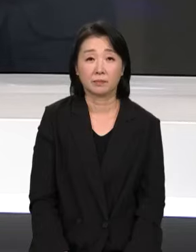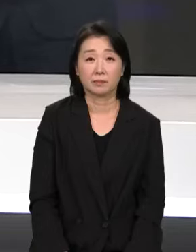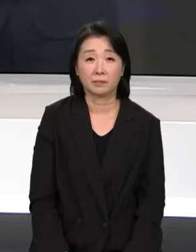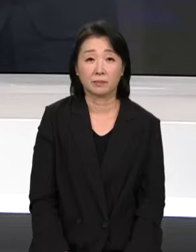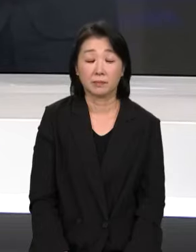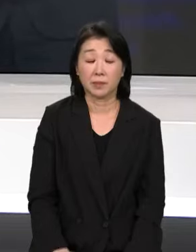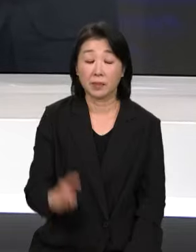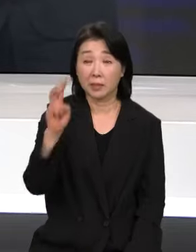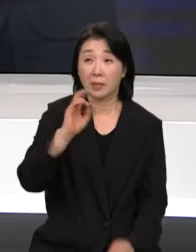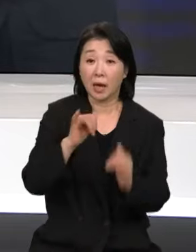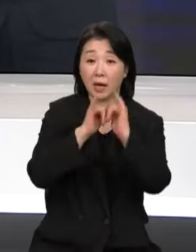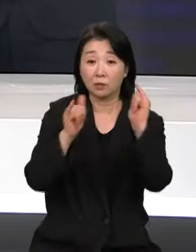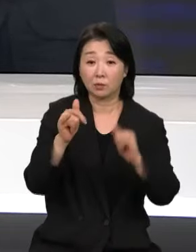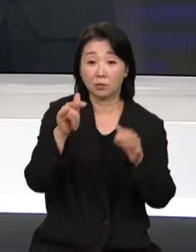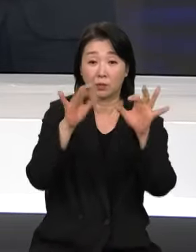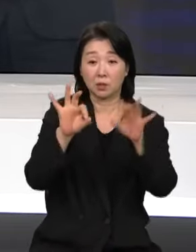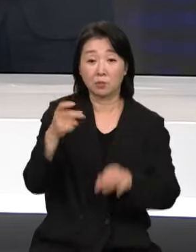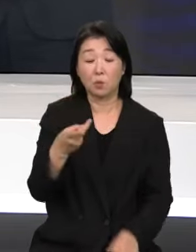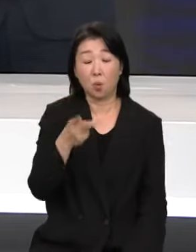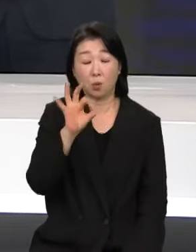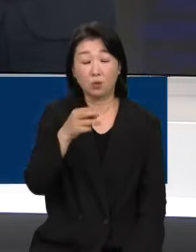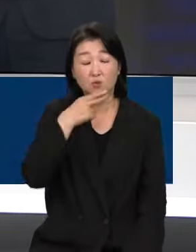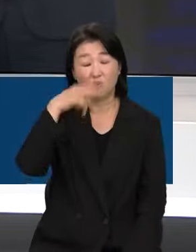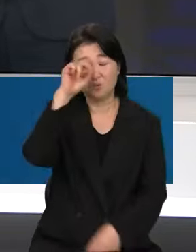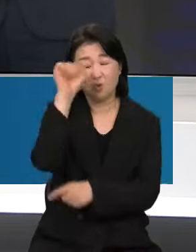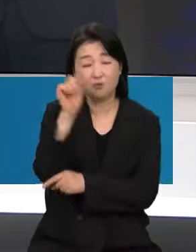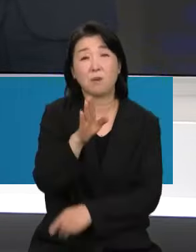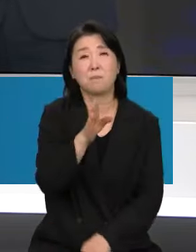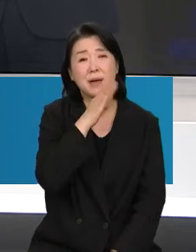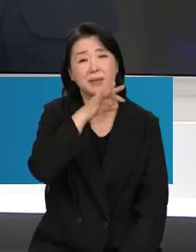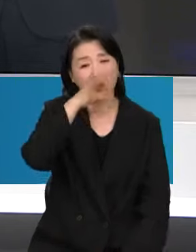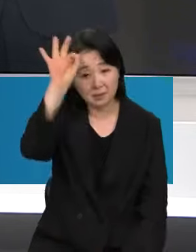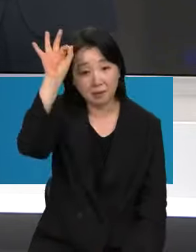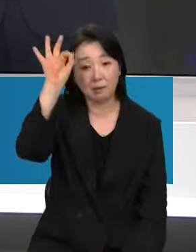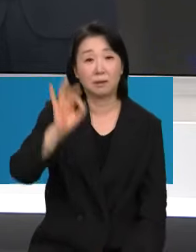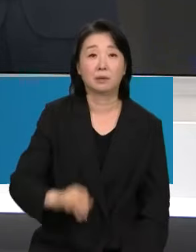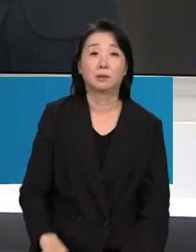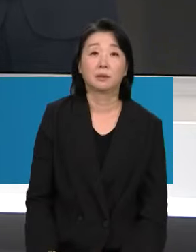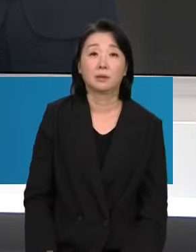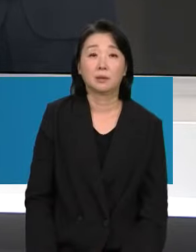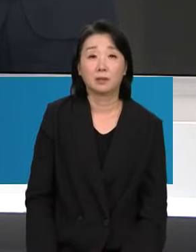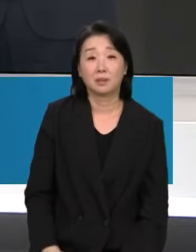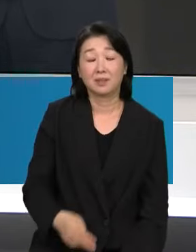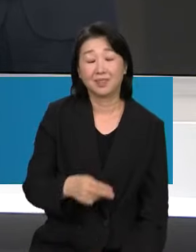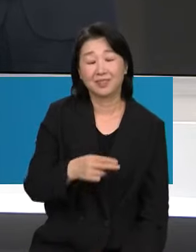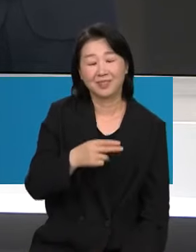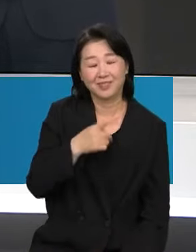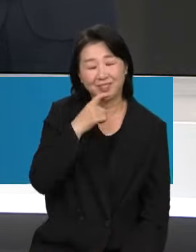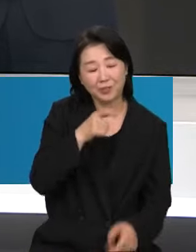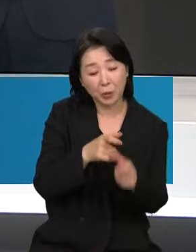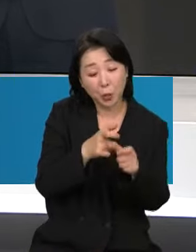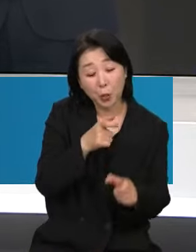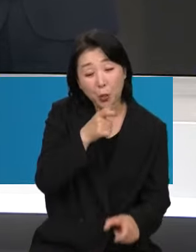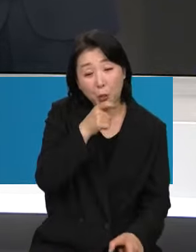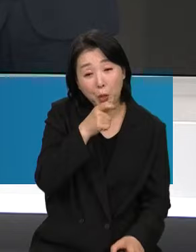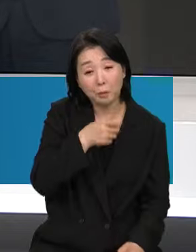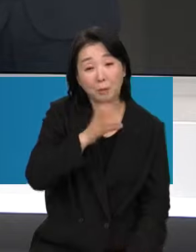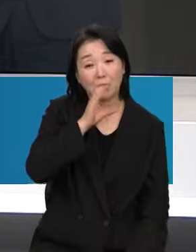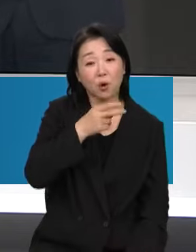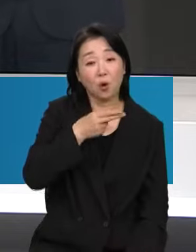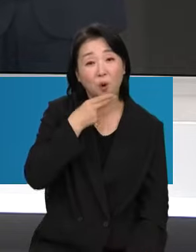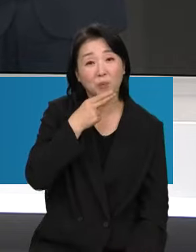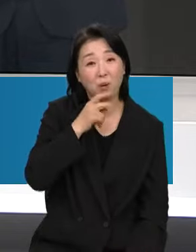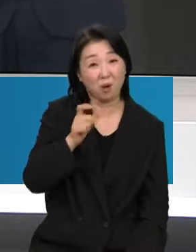트로트 가수 김호중 씨가 음주 운전을 한게 맞다고 인정했습니다 그동안 술잔에 입은 됐지만 술은 마시지 않았다고